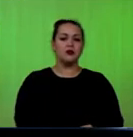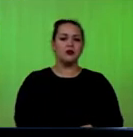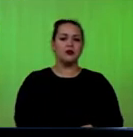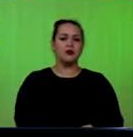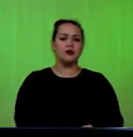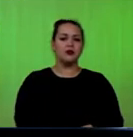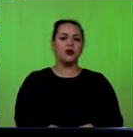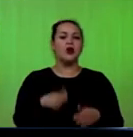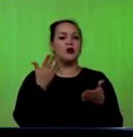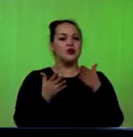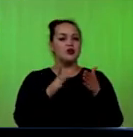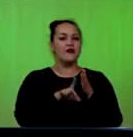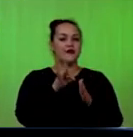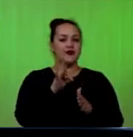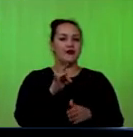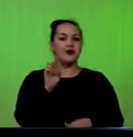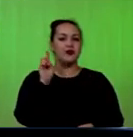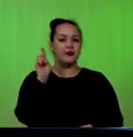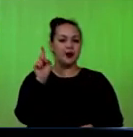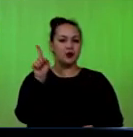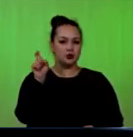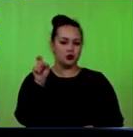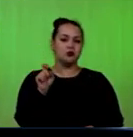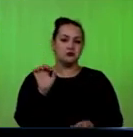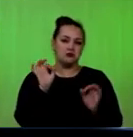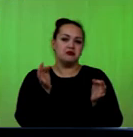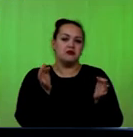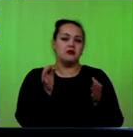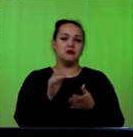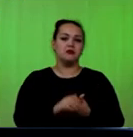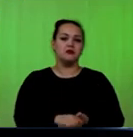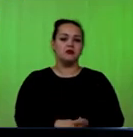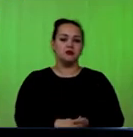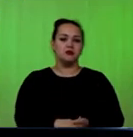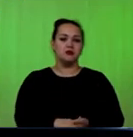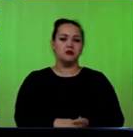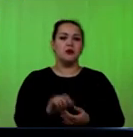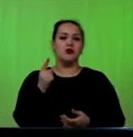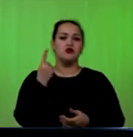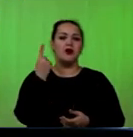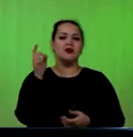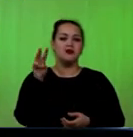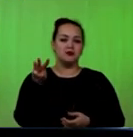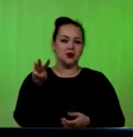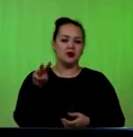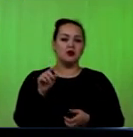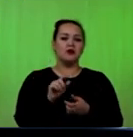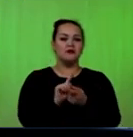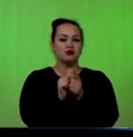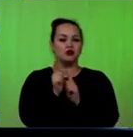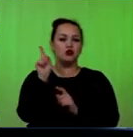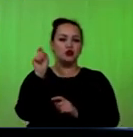если вы выбрали вариант b 100 вы абсолютно верны потому что в одном метре содержится 100